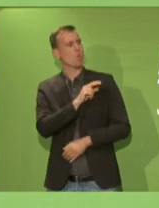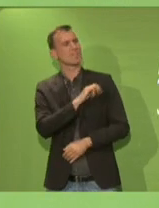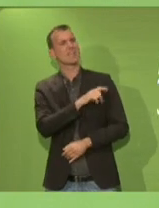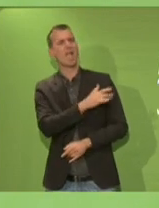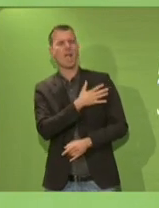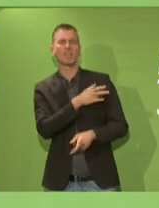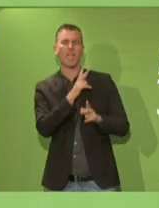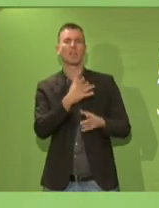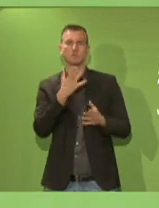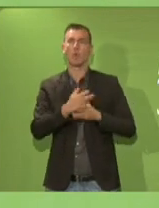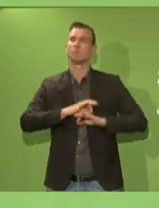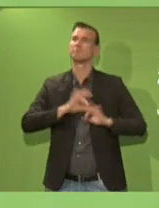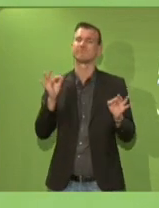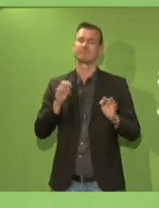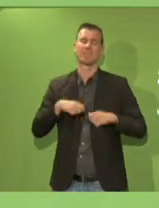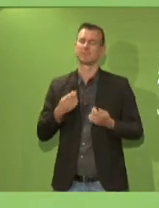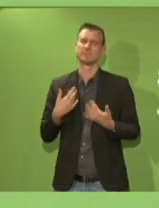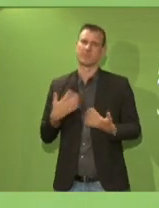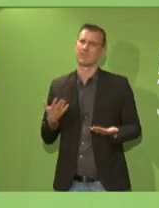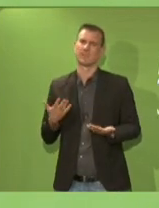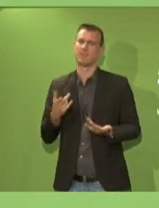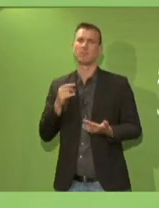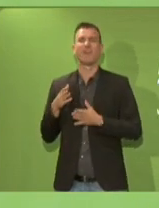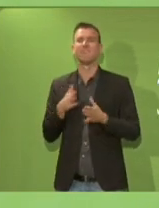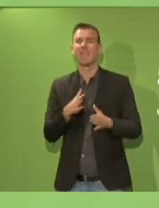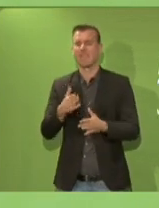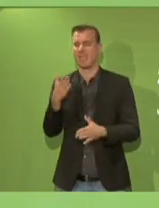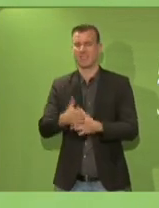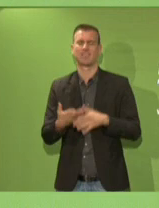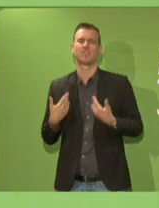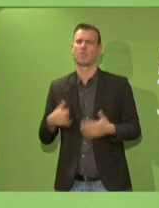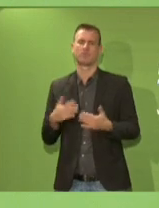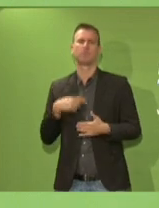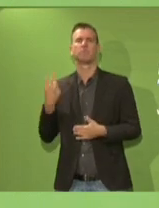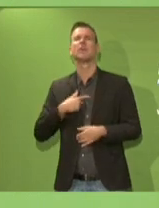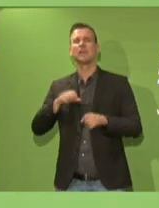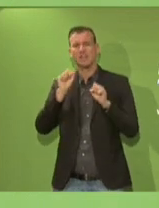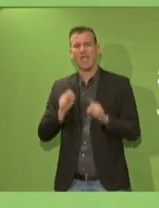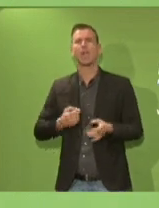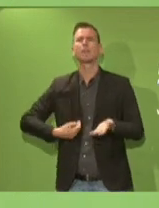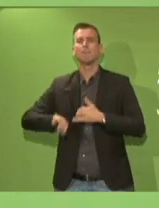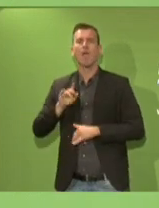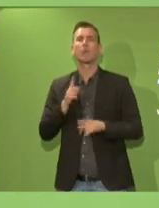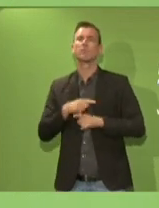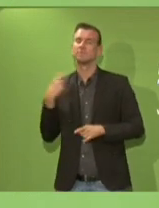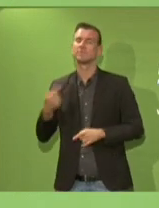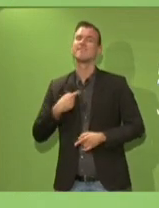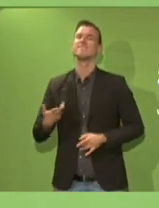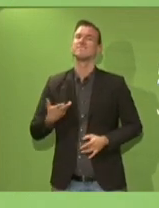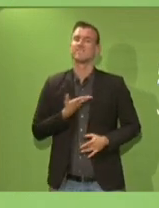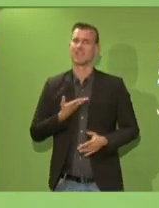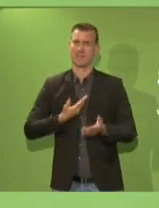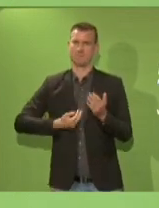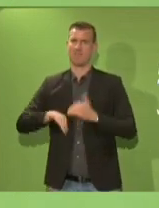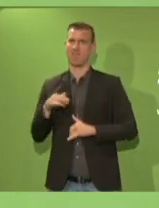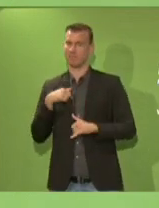der Fahnenstange. Das bedeutet nicht, dass wir am Ende des Weges wären. Wir können noch mehr und wir wollen auch noch mehr. Und daran werden wir auch